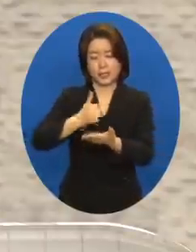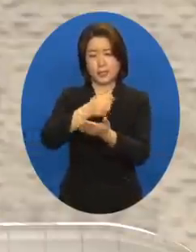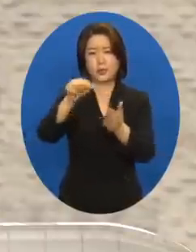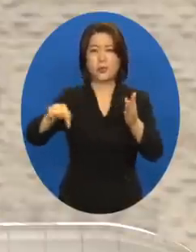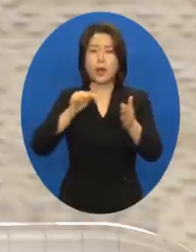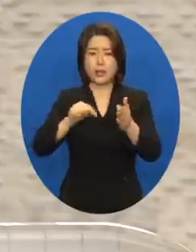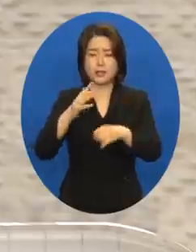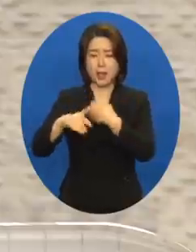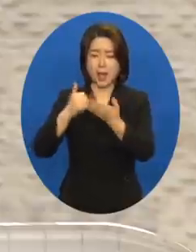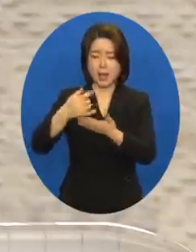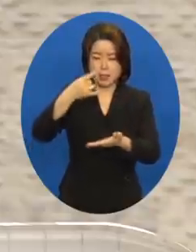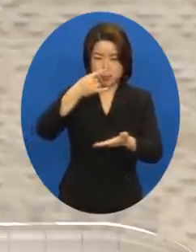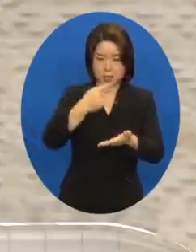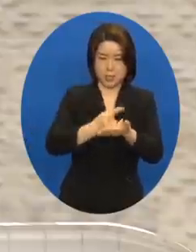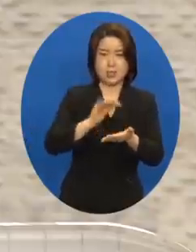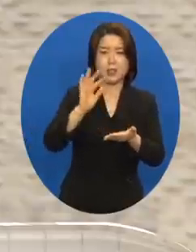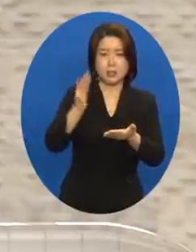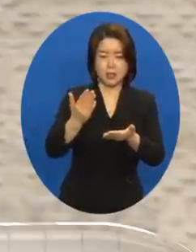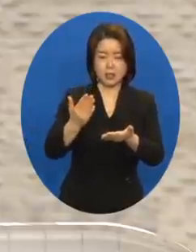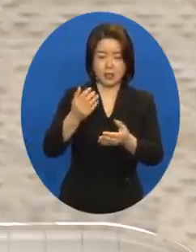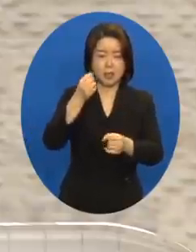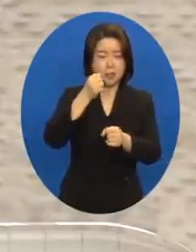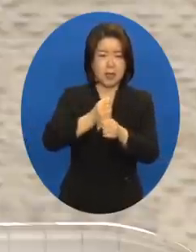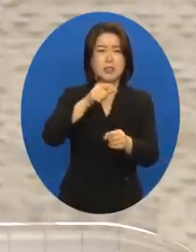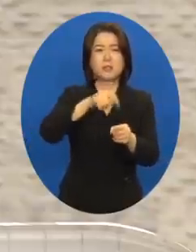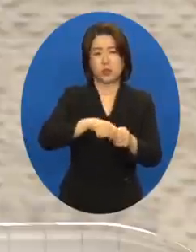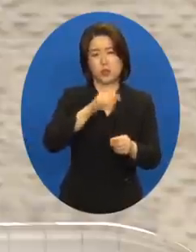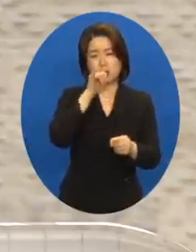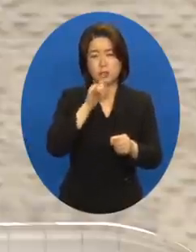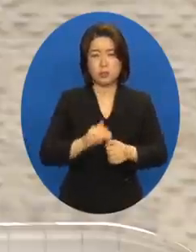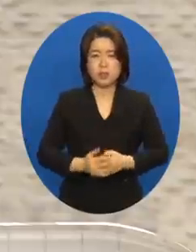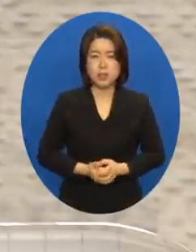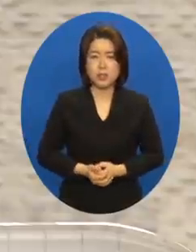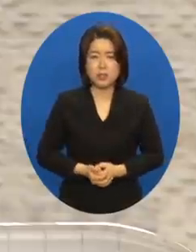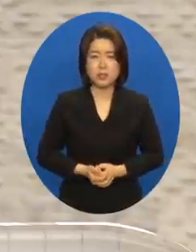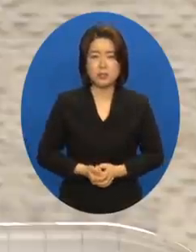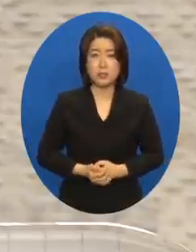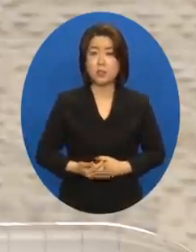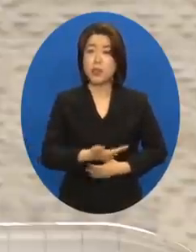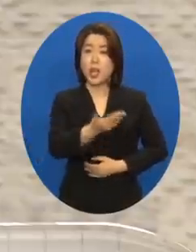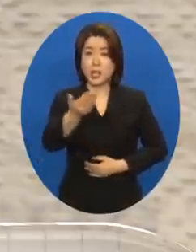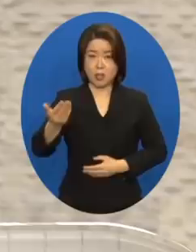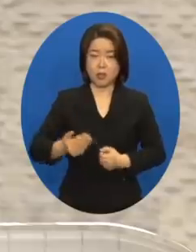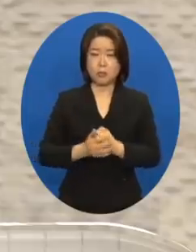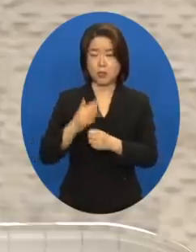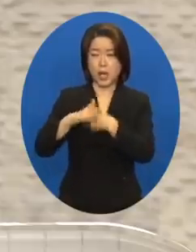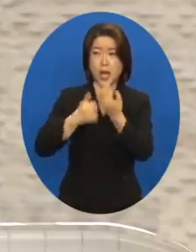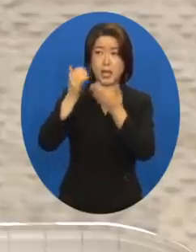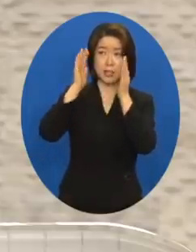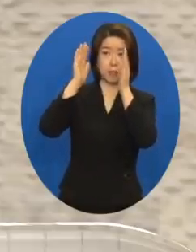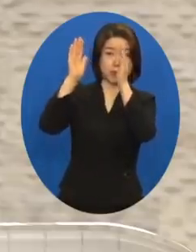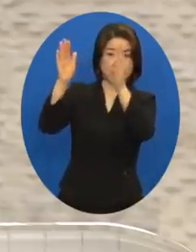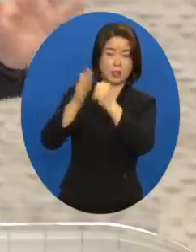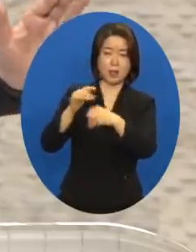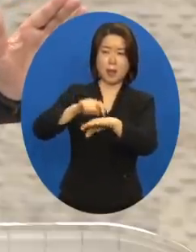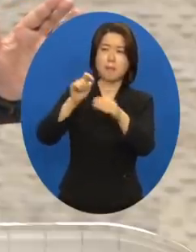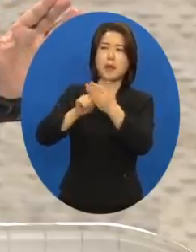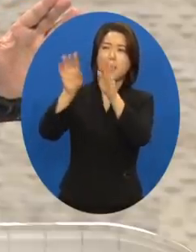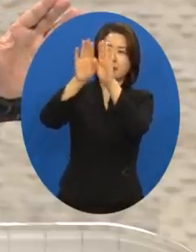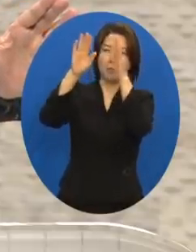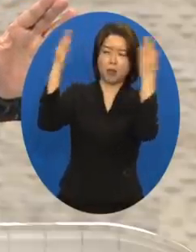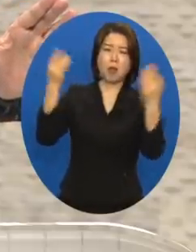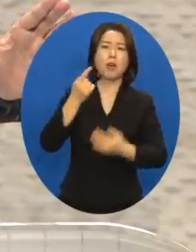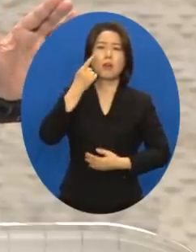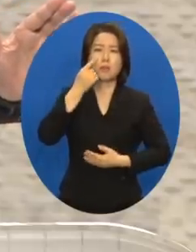하나님의 의가 되게 하시려는 것입니다 여러분도 하나님을 향하여 마음을 열 시기